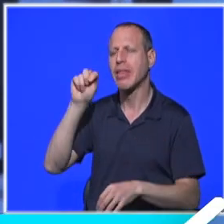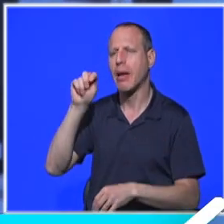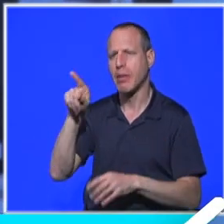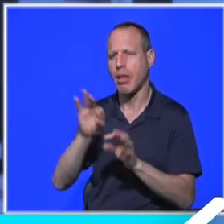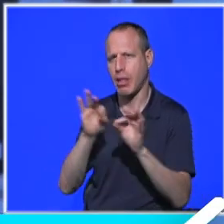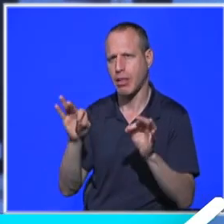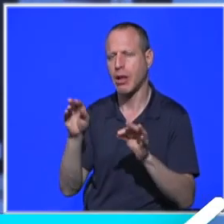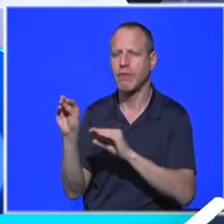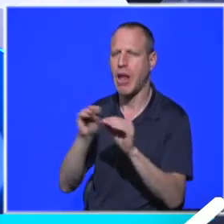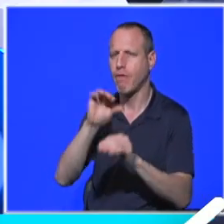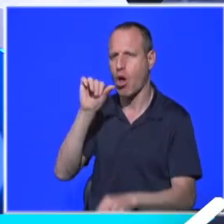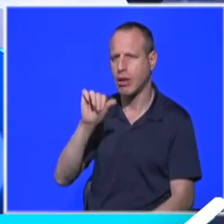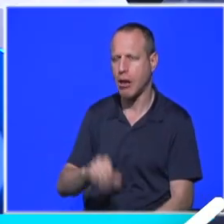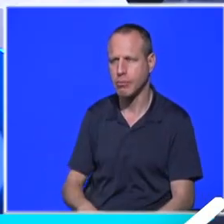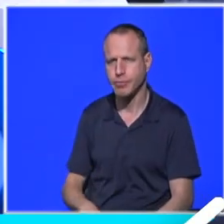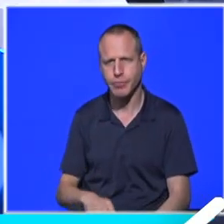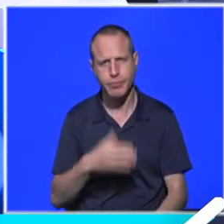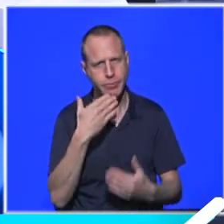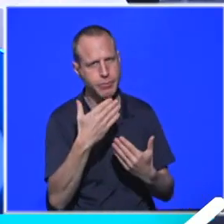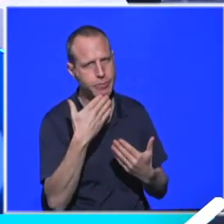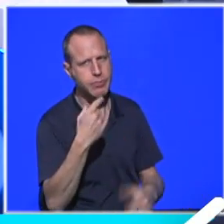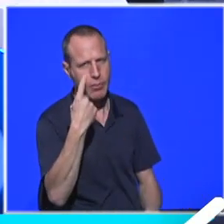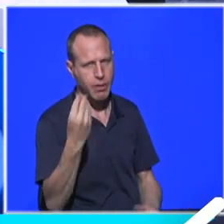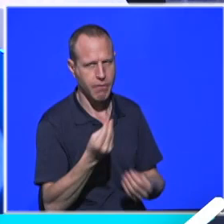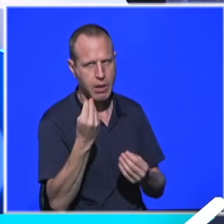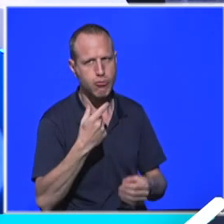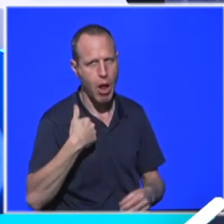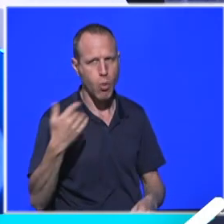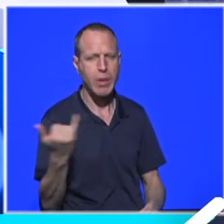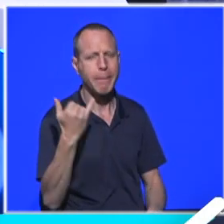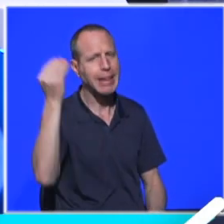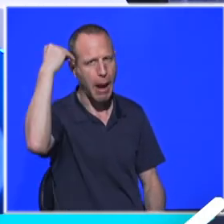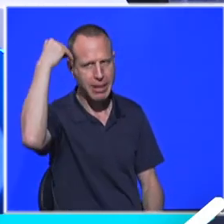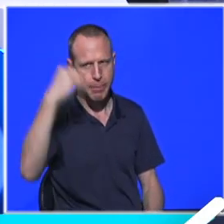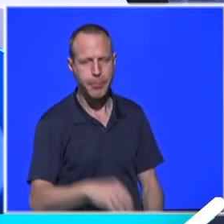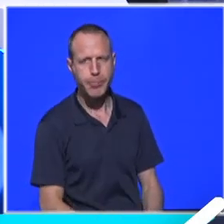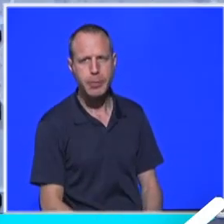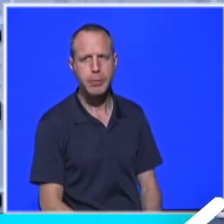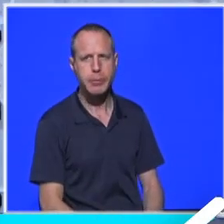תודה. אחד הדברים שאנחנו תמיד למדים, זה